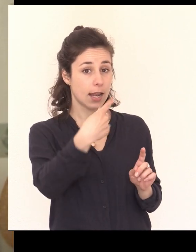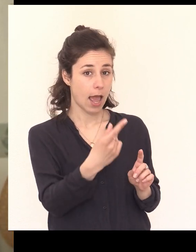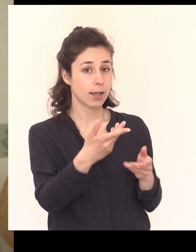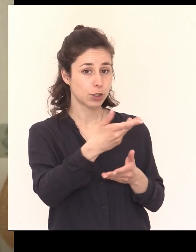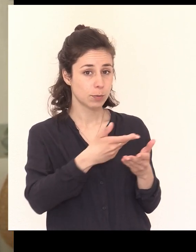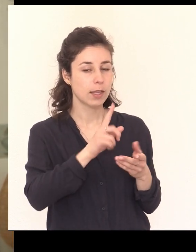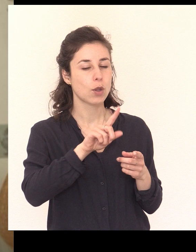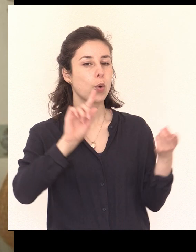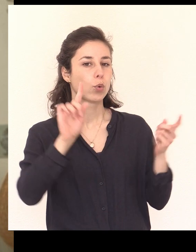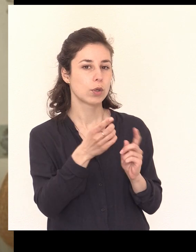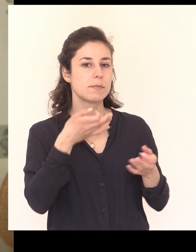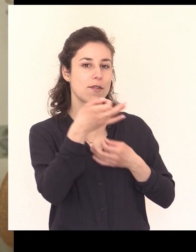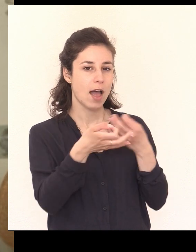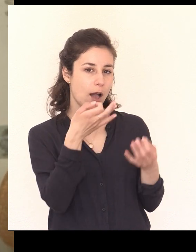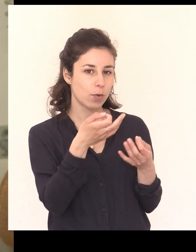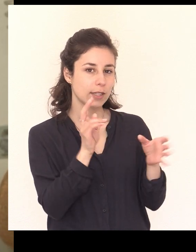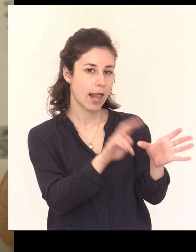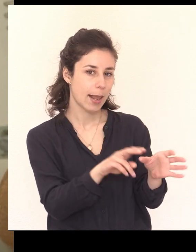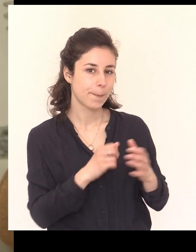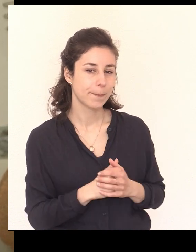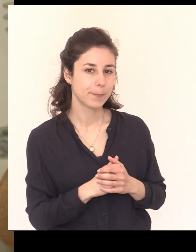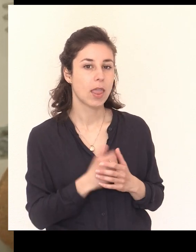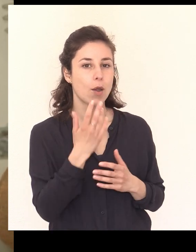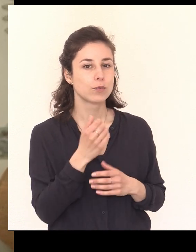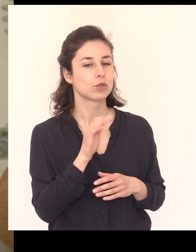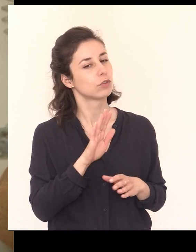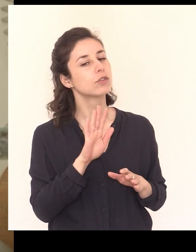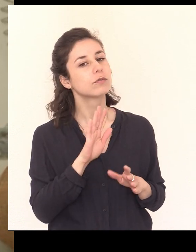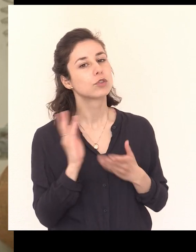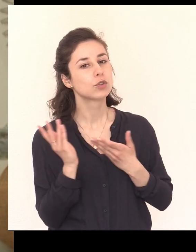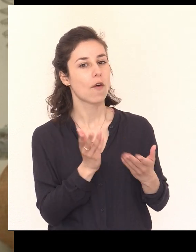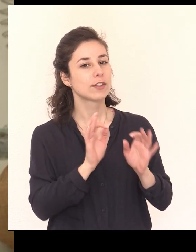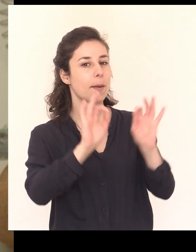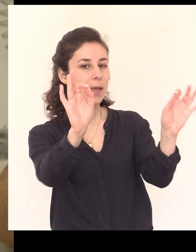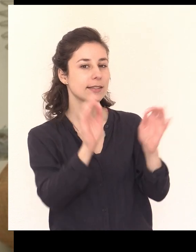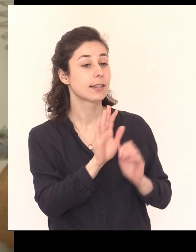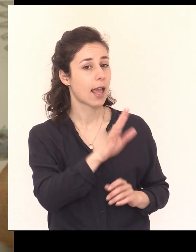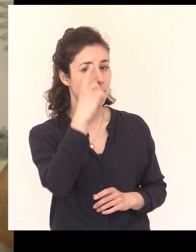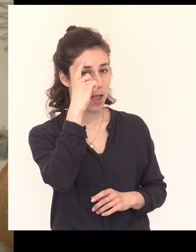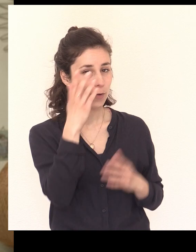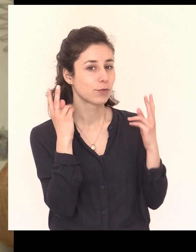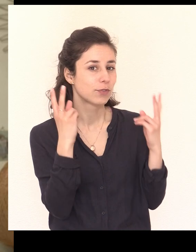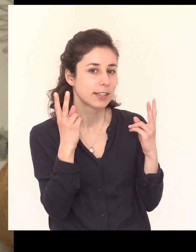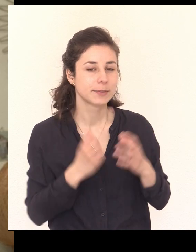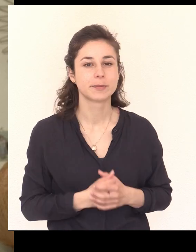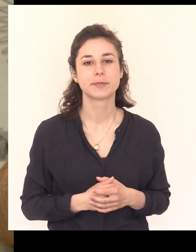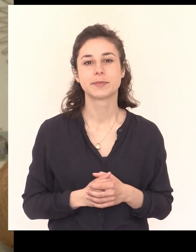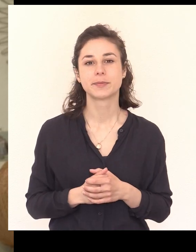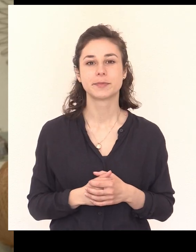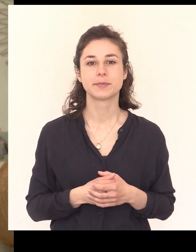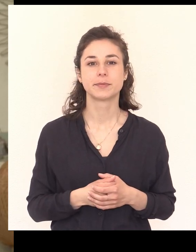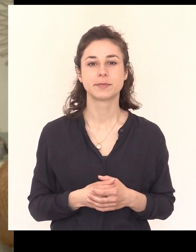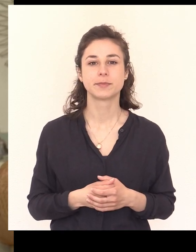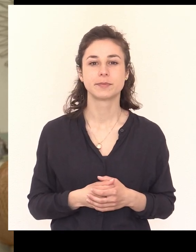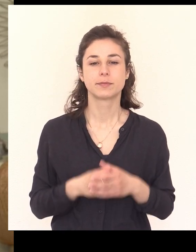einfach in der Leitung, um an einer kurzen Befragung teilzunehmen. Wir möchten unseren Service für Sie verbessern. Ihre Meinung zählt.